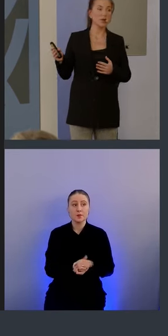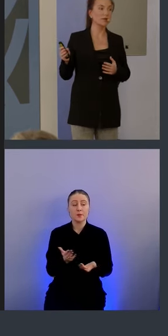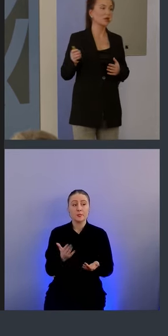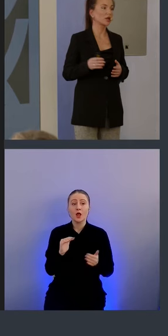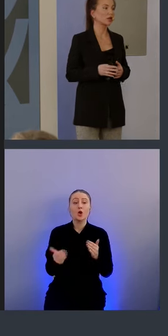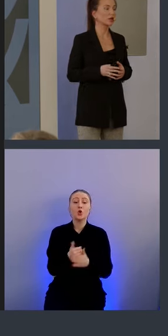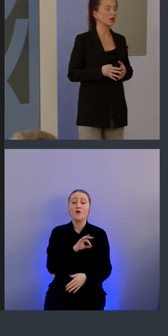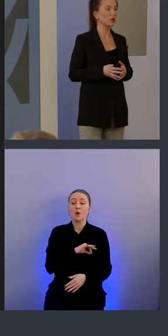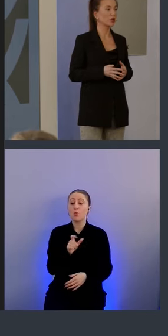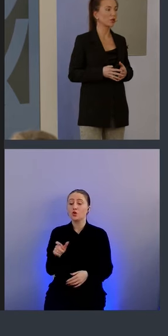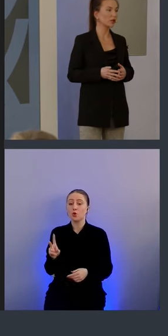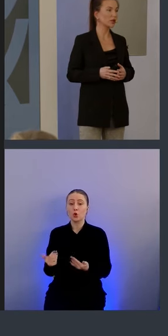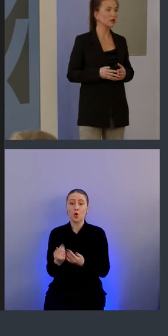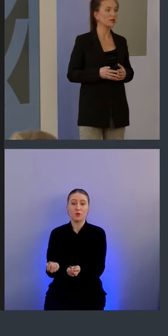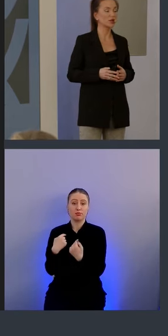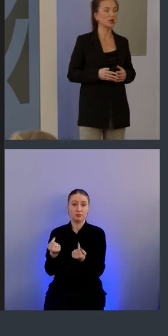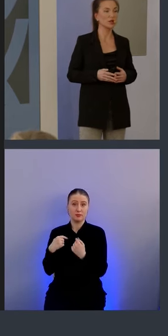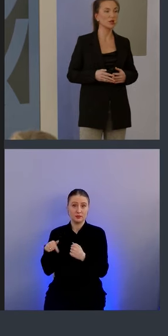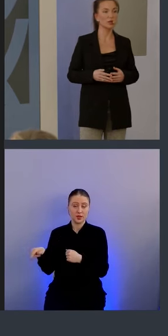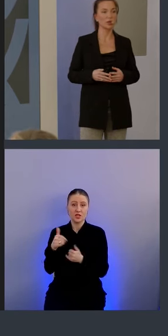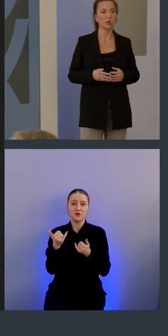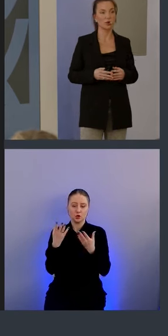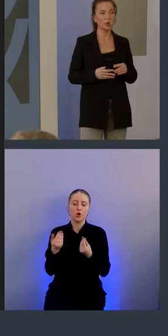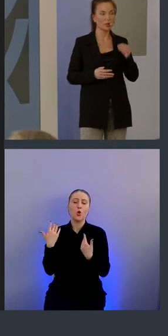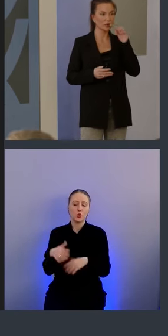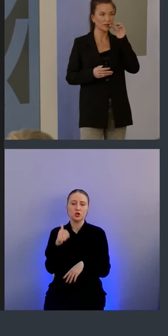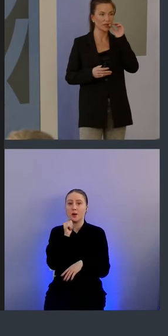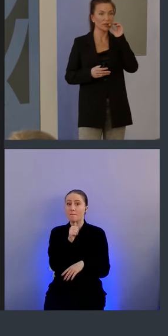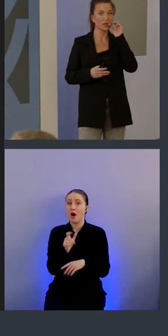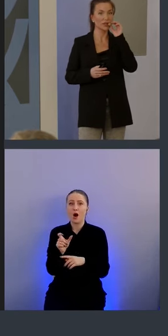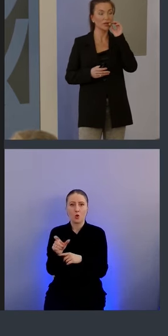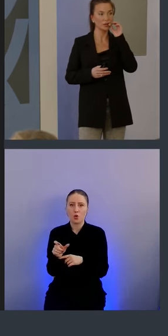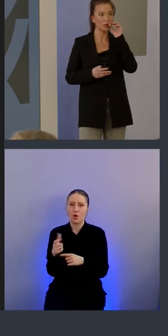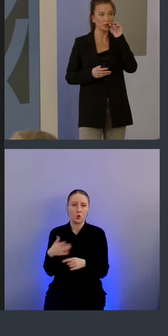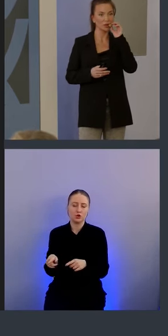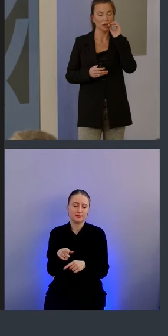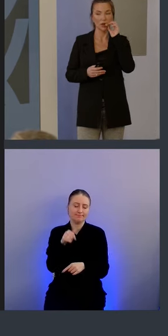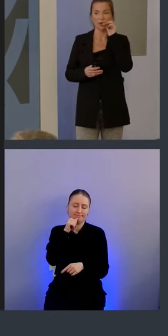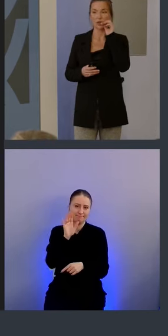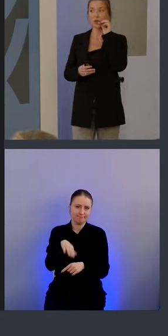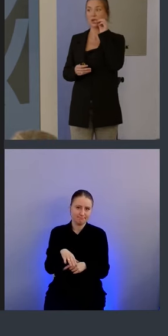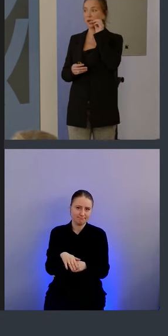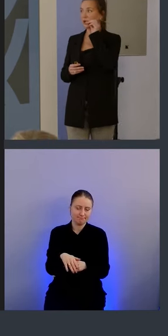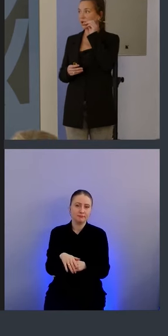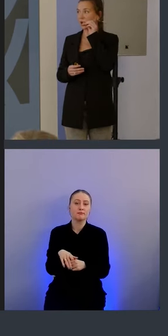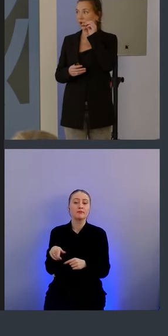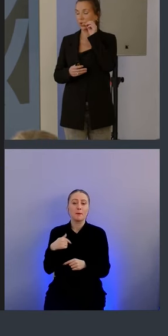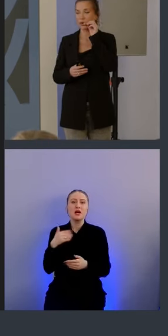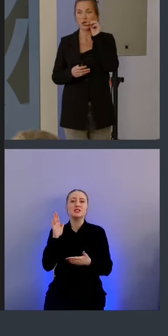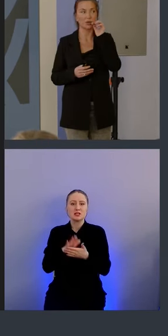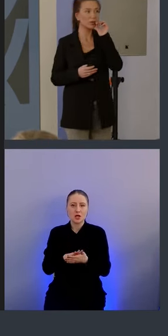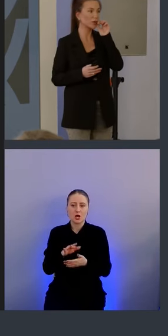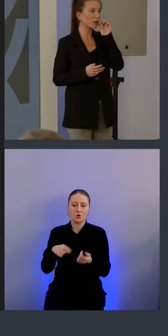Новые пользователи, которые к нам приходят, на сегодняшний день уже парольными пользователями стать не могут. То есть мы сразу же